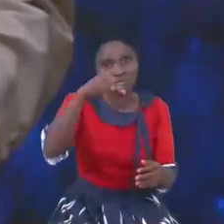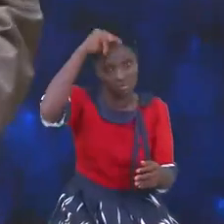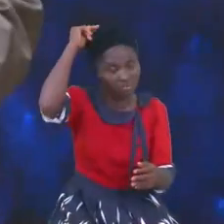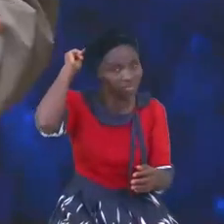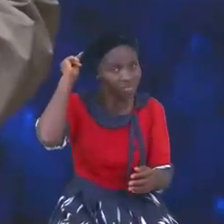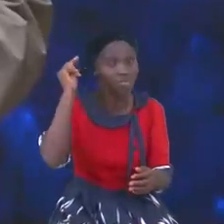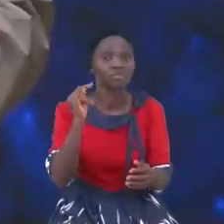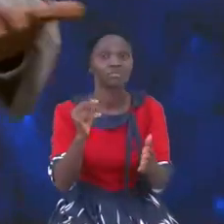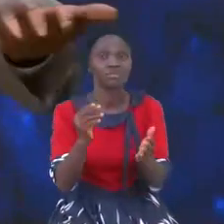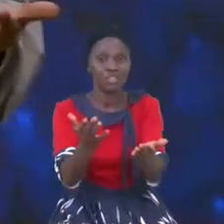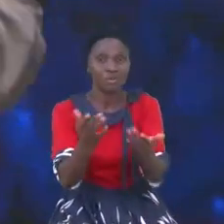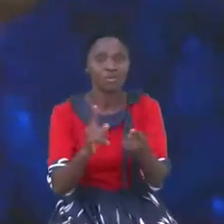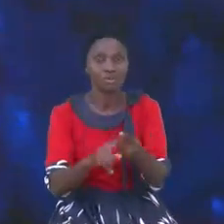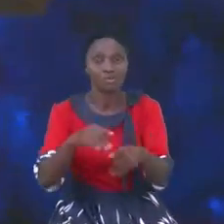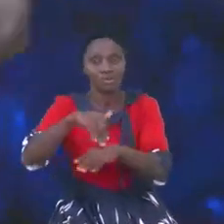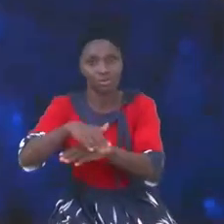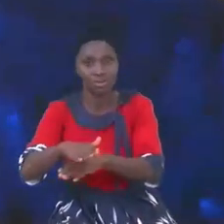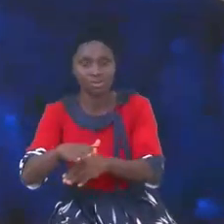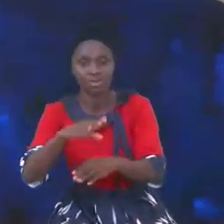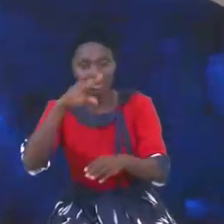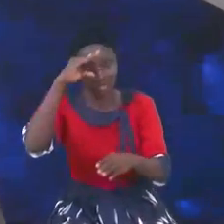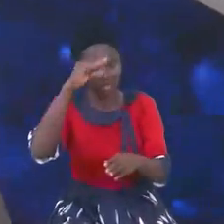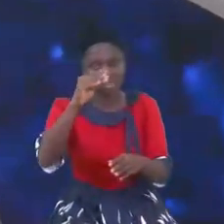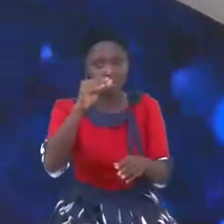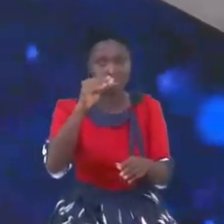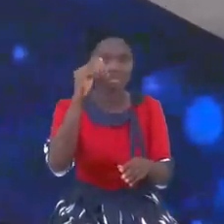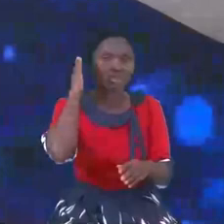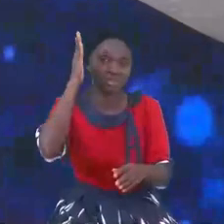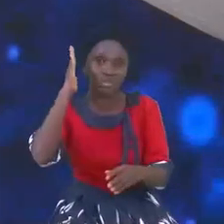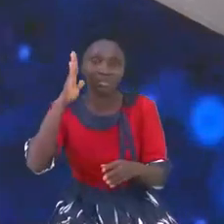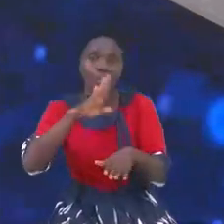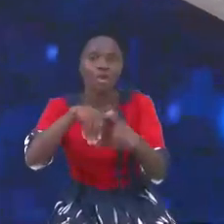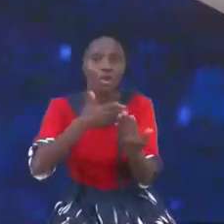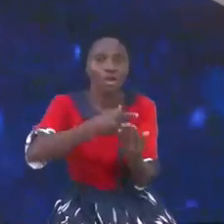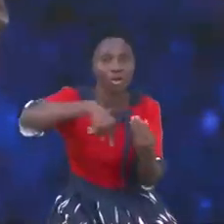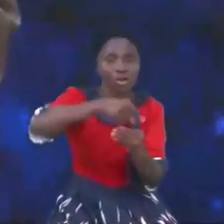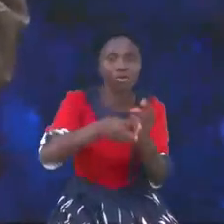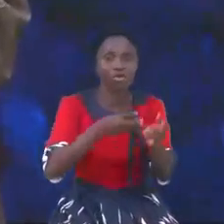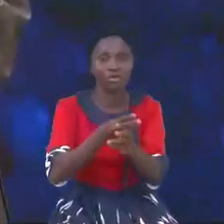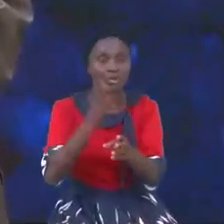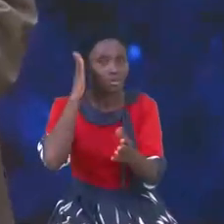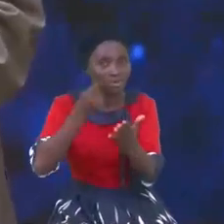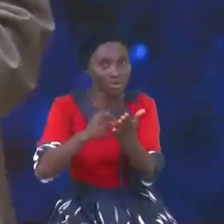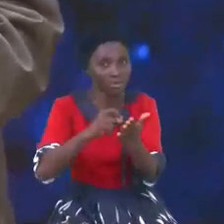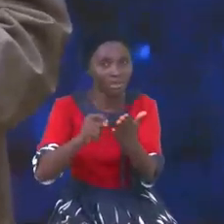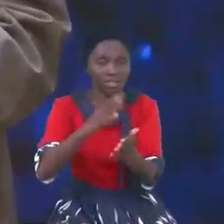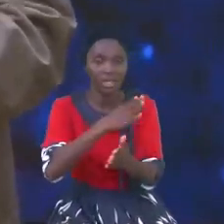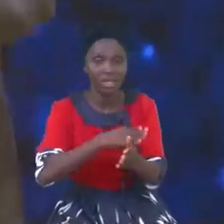il a voulu envoyer son témoignage. C'est écrit et on